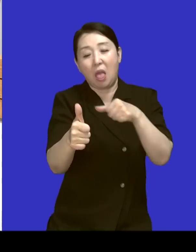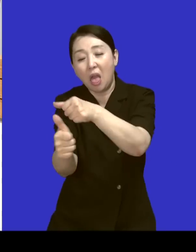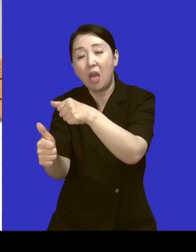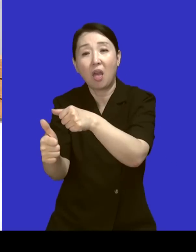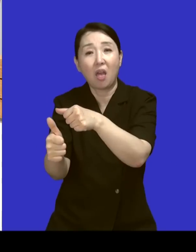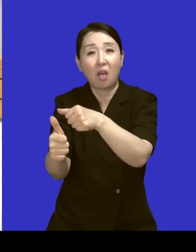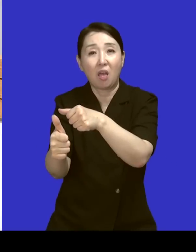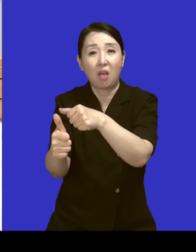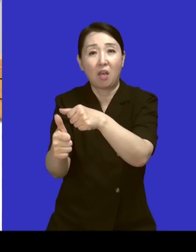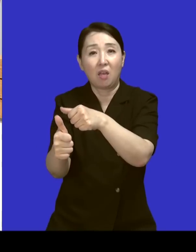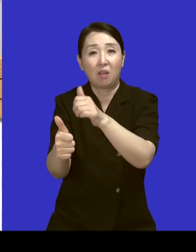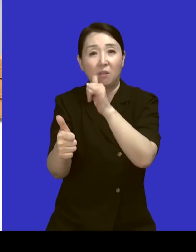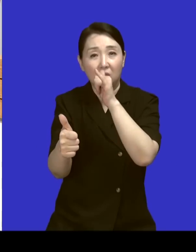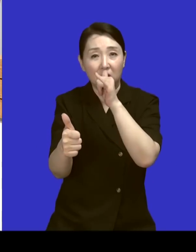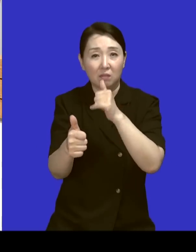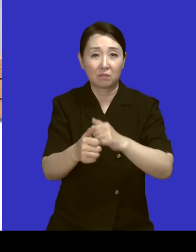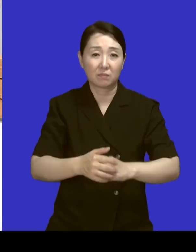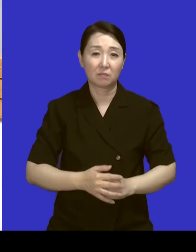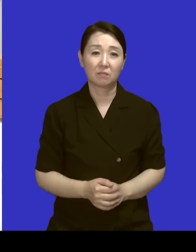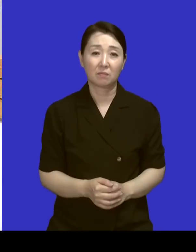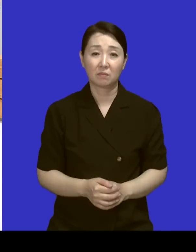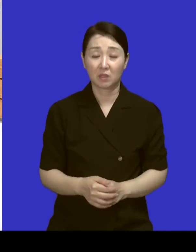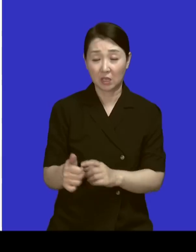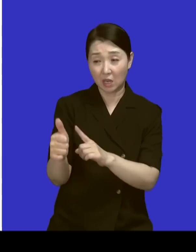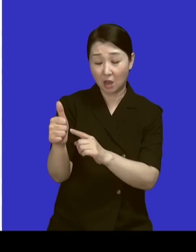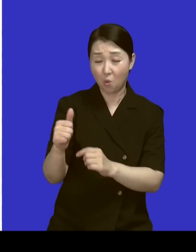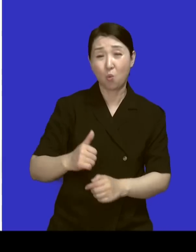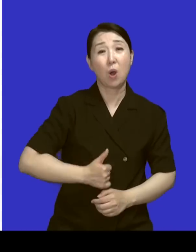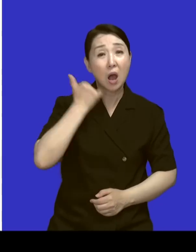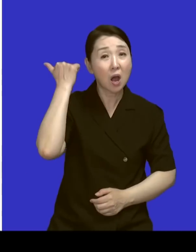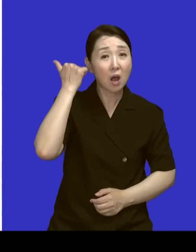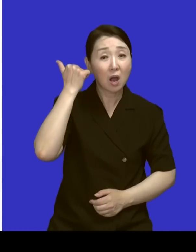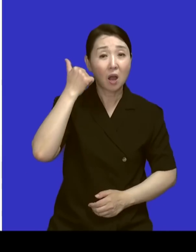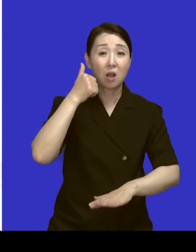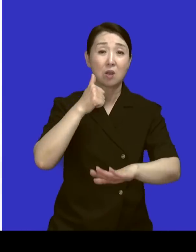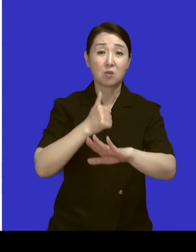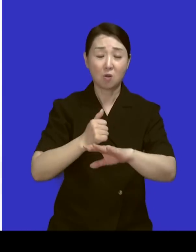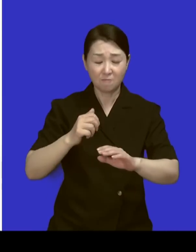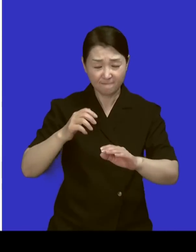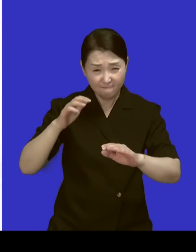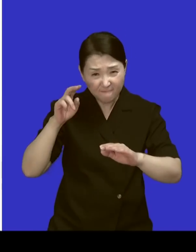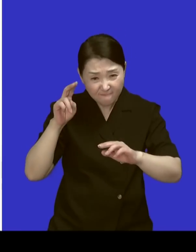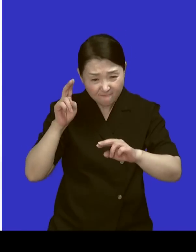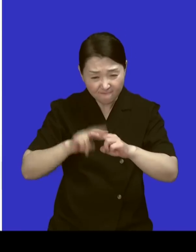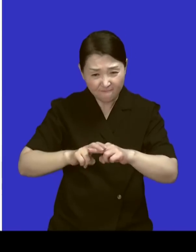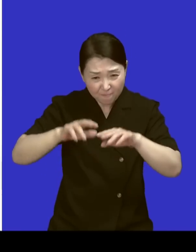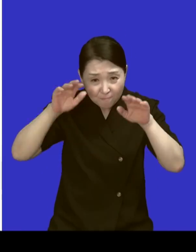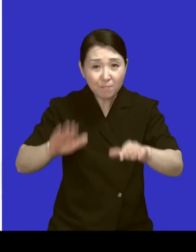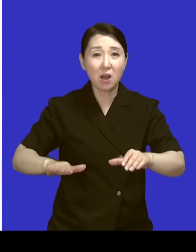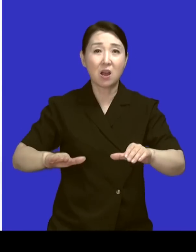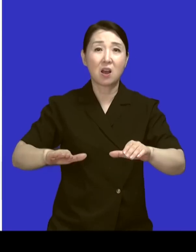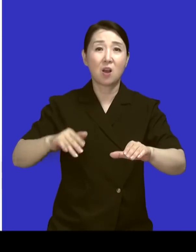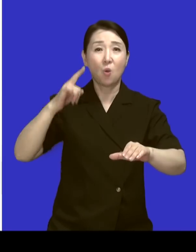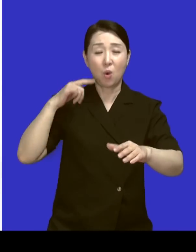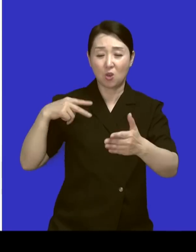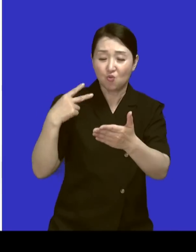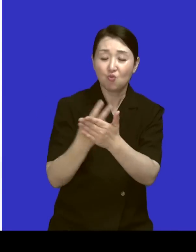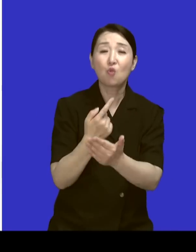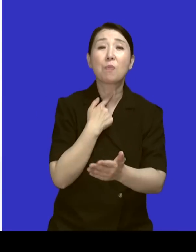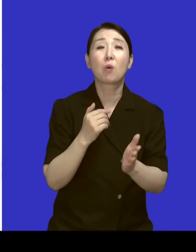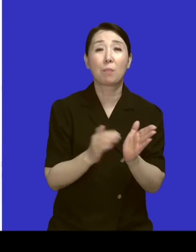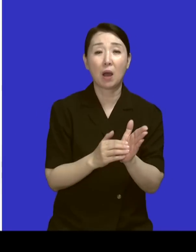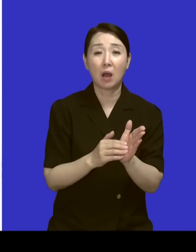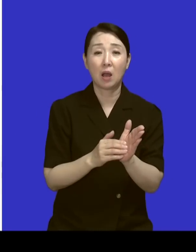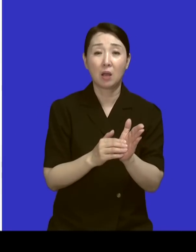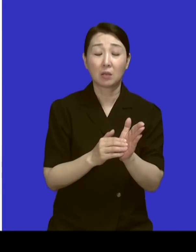짝꿍한테 이렇게 쳤어. 쳤어요. 예. 그러니까 그 짝꿍이 화가 나서 일어나가지고 그 친구가 유도를 배웠었거든요.